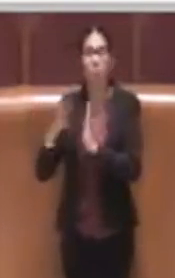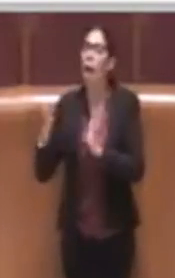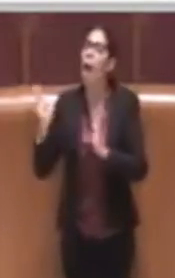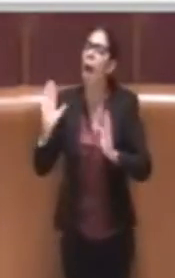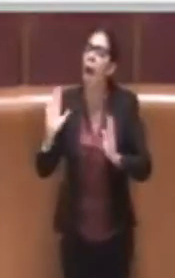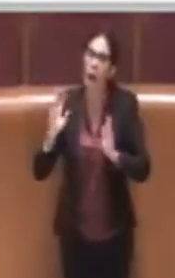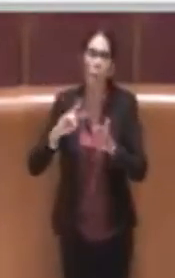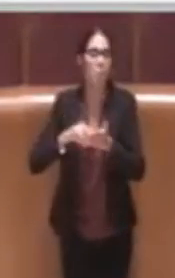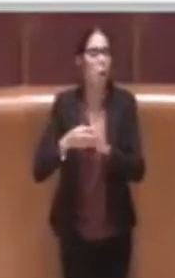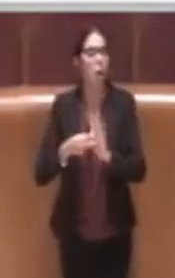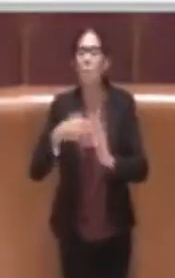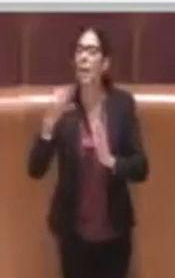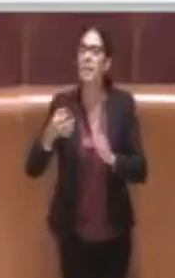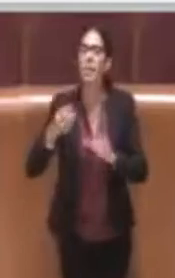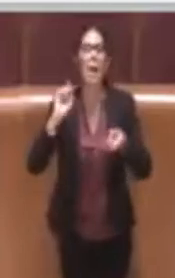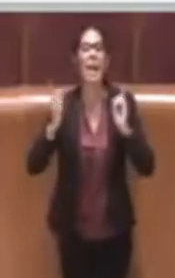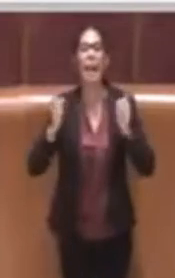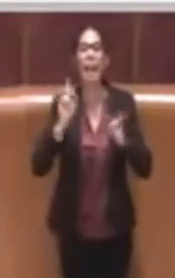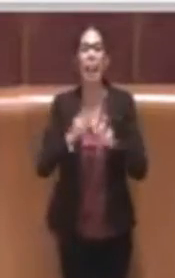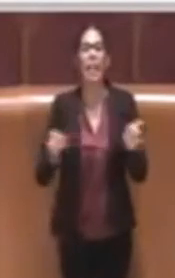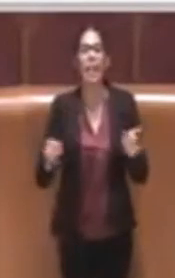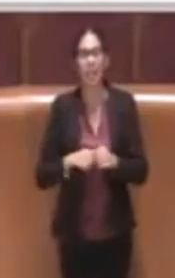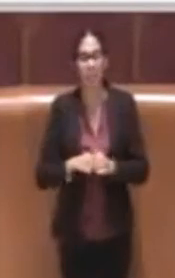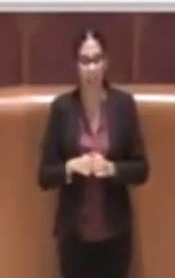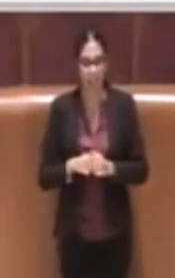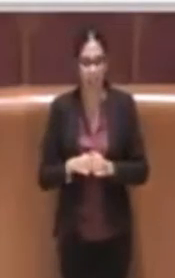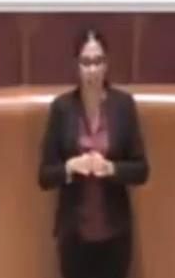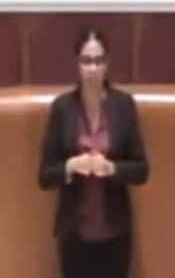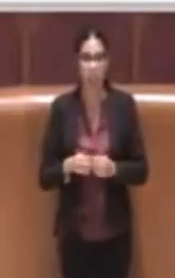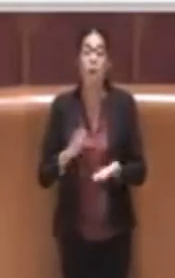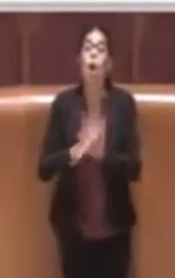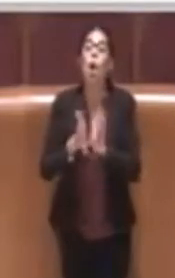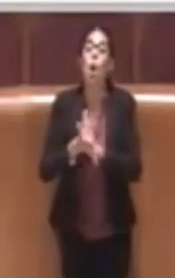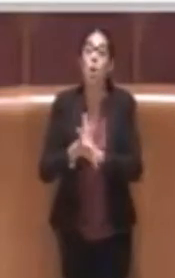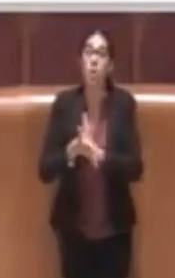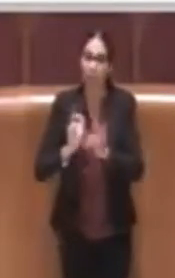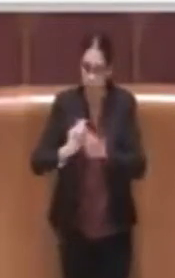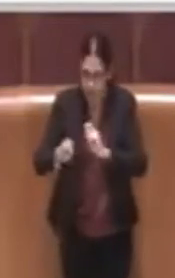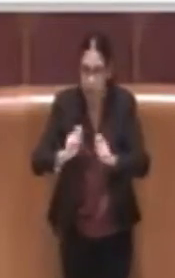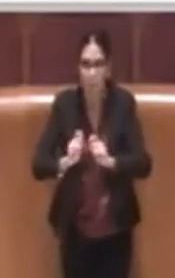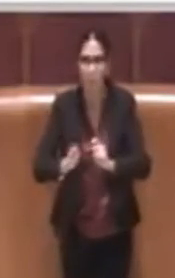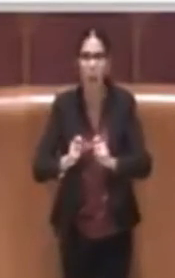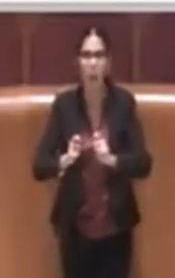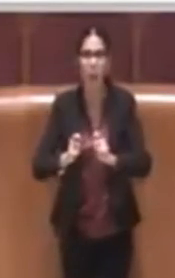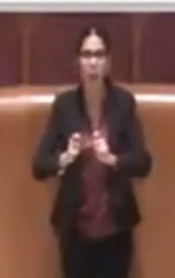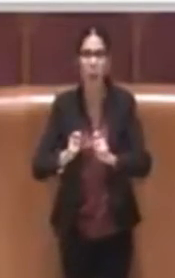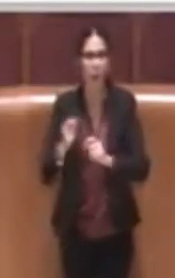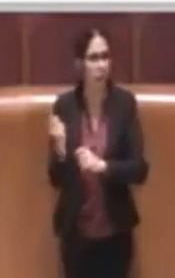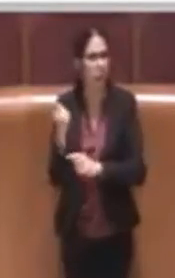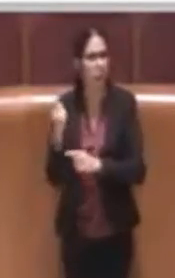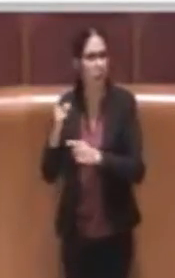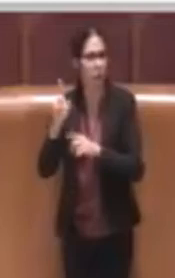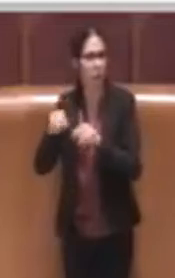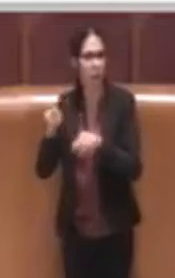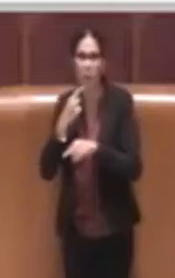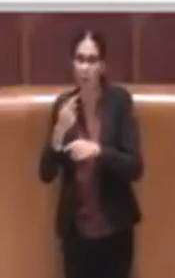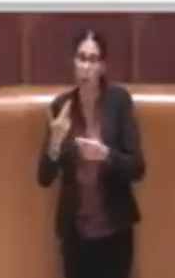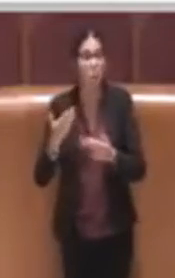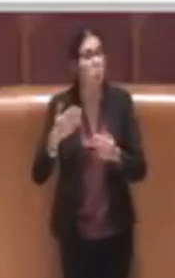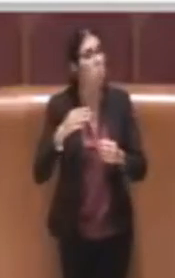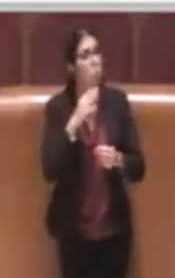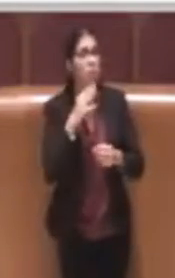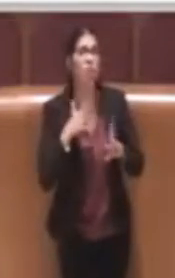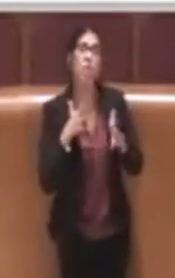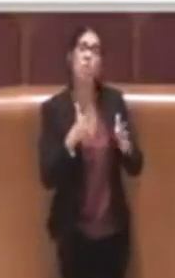dei grillini ovviamente. I contratti possono essere stracciati, qualcuno dice, è una questione di volontà